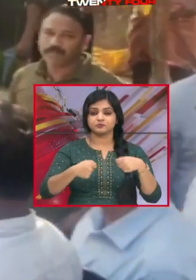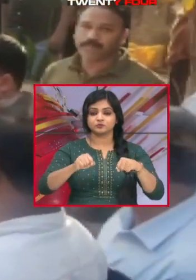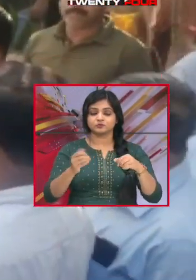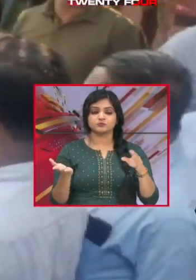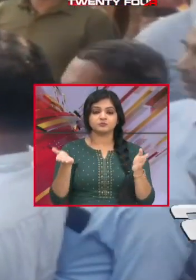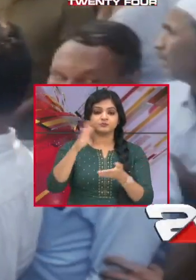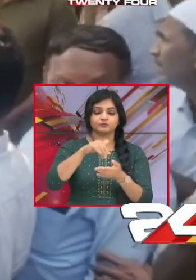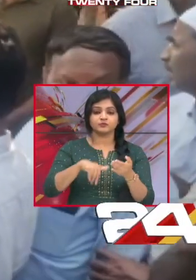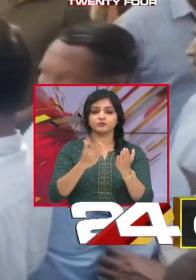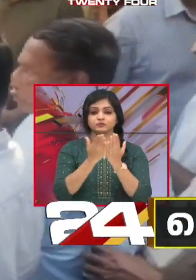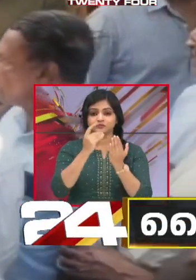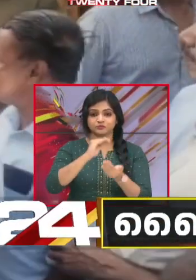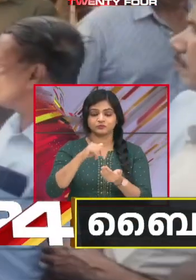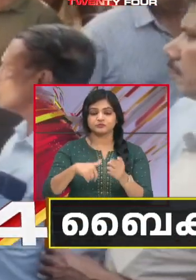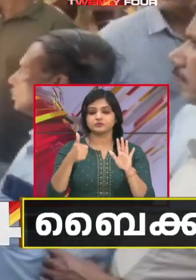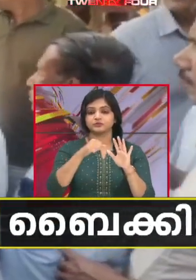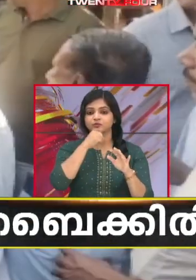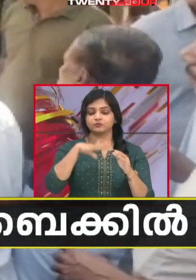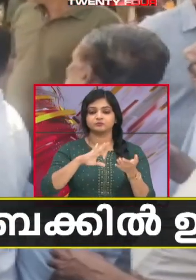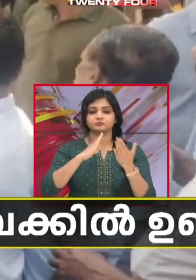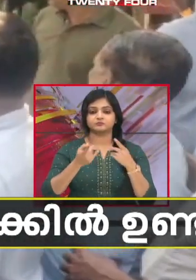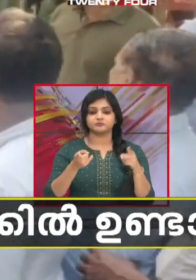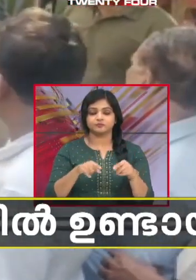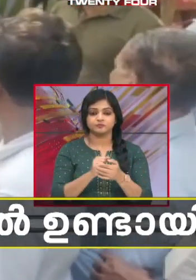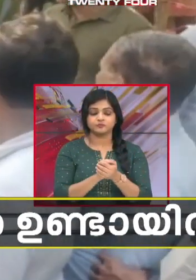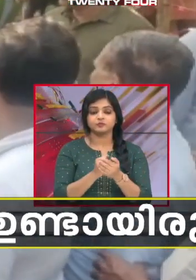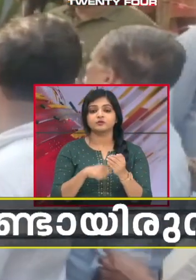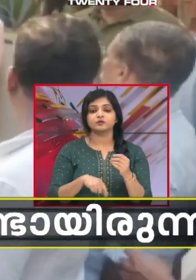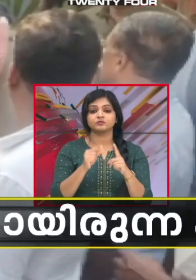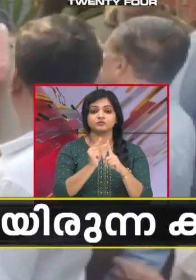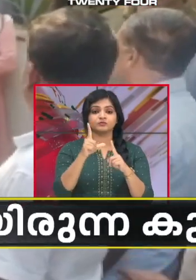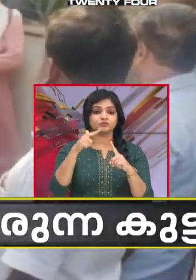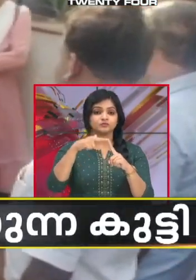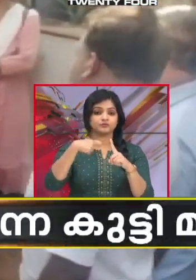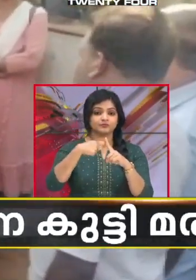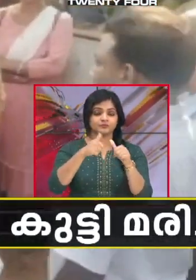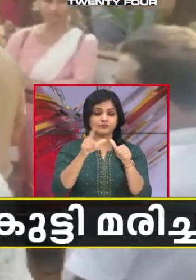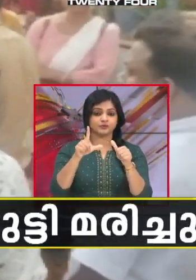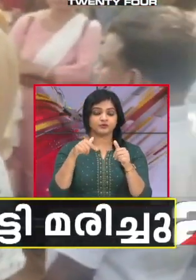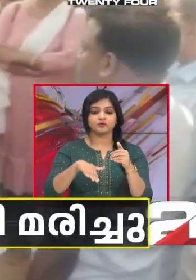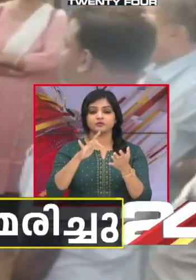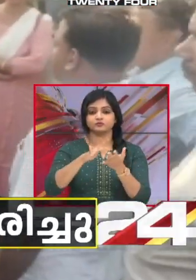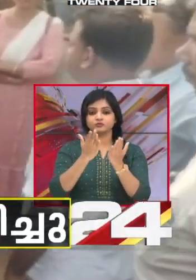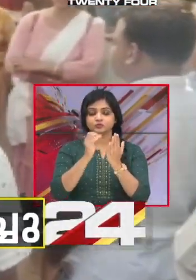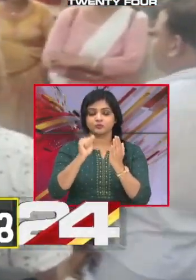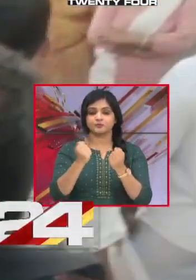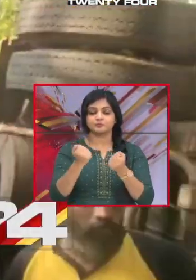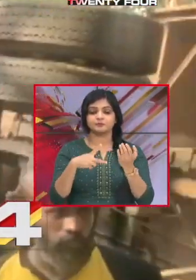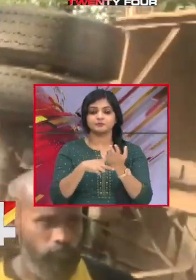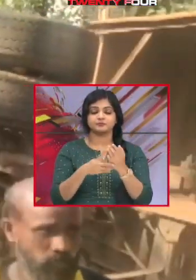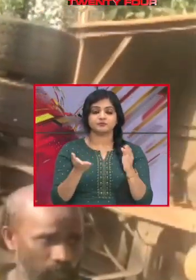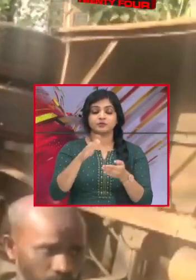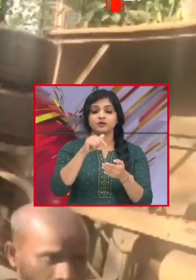ഇപ്പോൾ ഒരു വിദ്യാർത്ഥിനി മരിച്ചിട്ടുള്ളത് പുളിക്കൽ നോവൽ സ്കൂളിന്റെ ബസ്സാണ് അപകടത്തിൽ പെട്ടിട്ടുണ്ടായിരുന്നത് ബൈക്കിലുണ്ടായിരുന്ന ഇതേ സ്കൂളിലെ